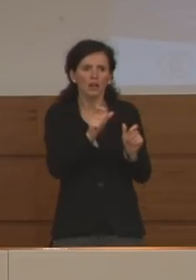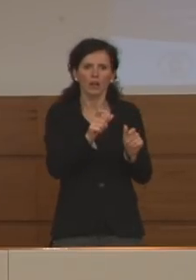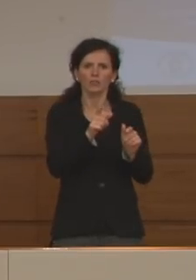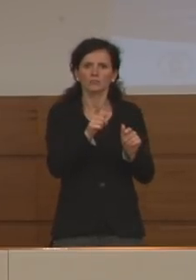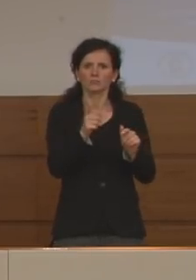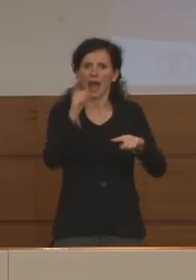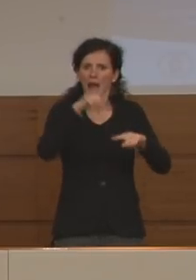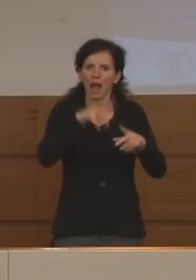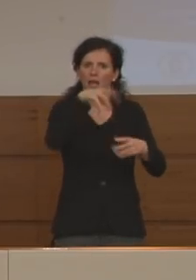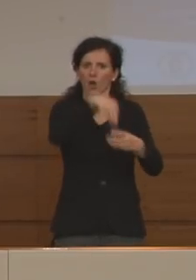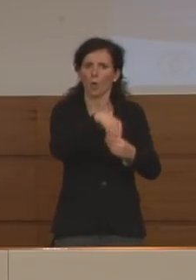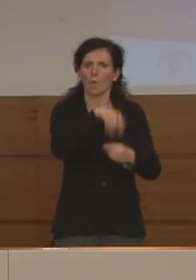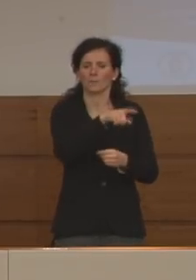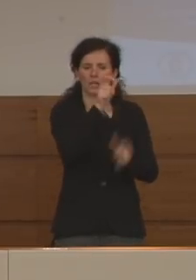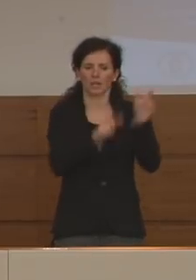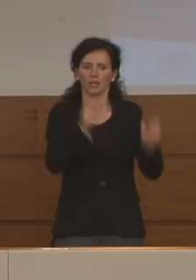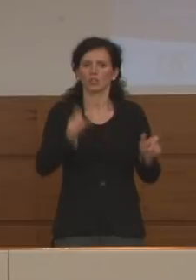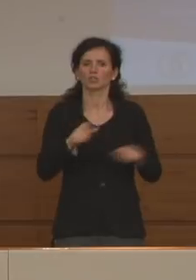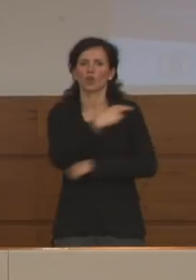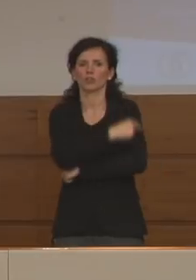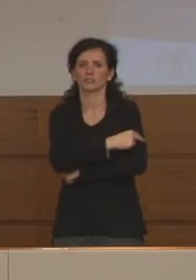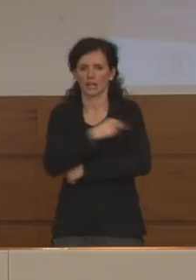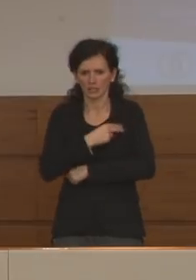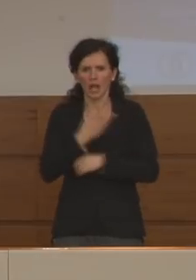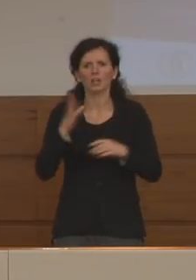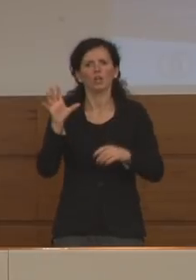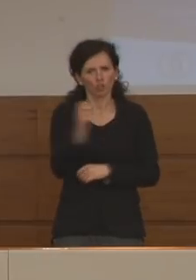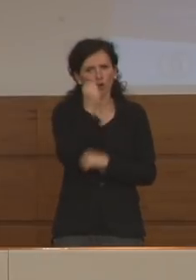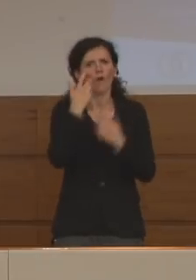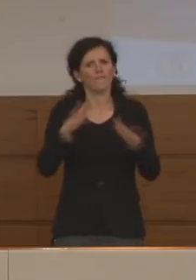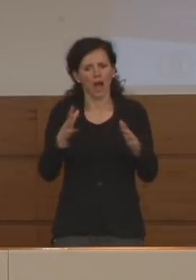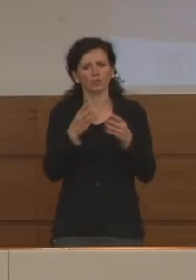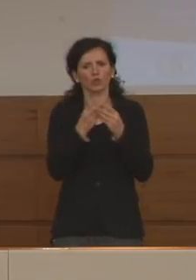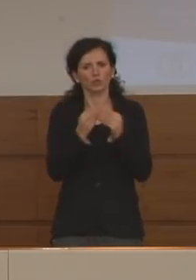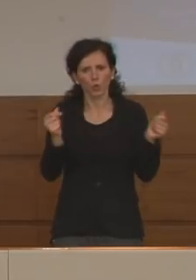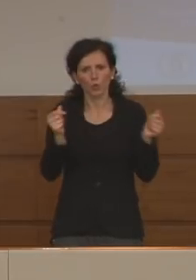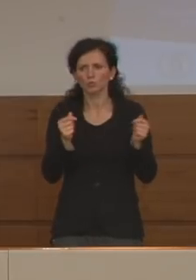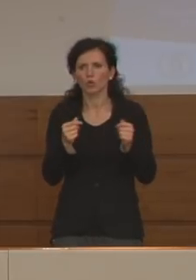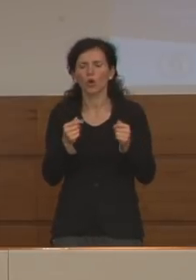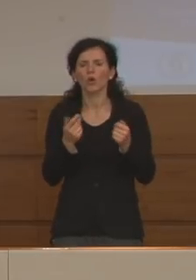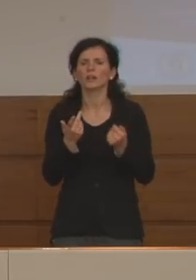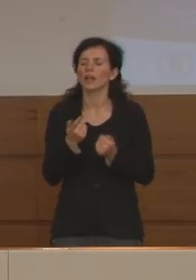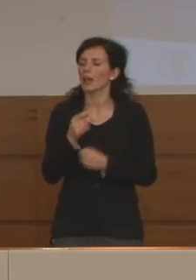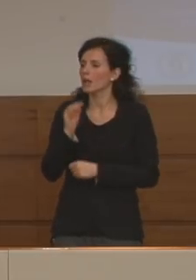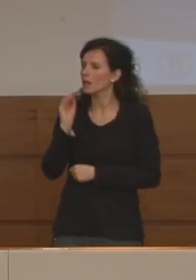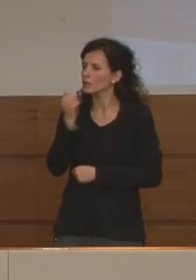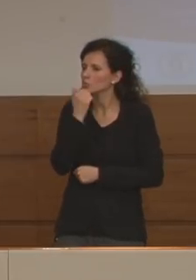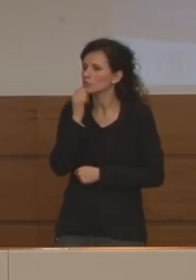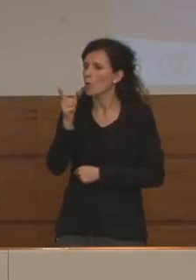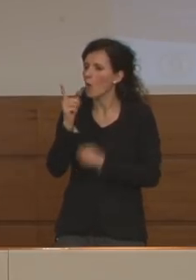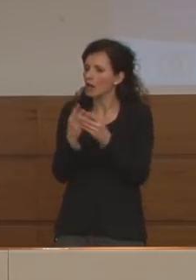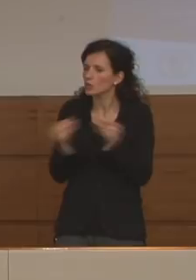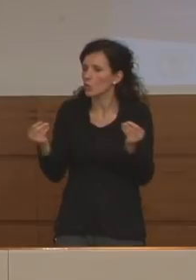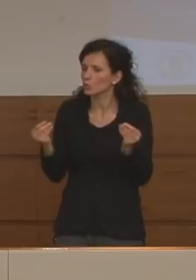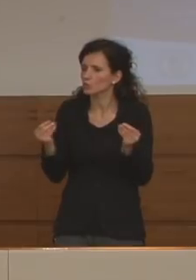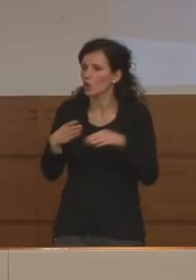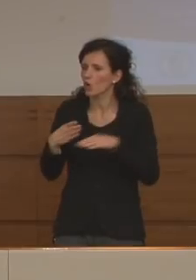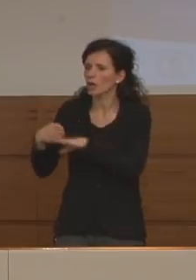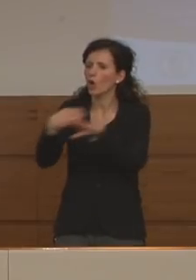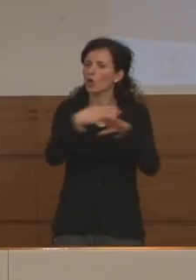sta lavorando insieme con la regione si e trovato una soluzione condivisa le regioni la soluzione